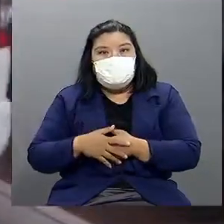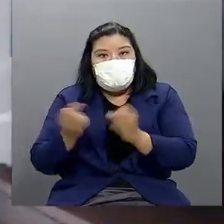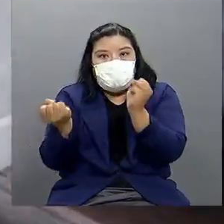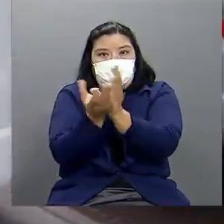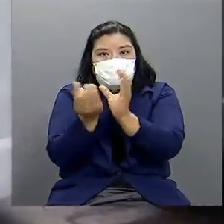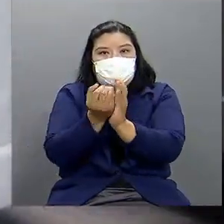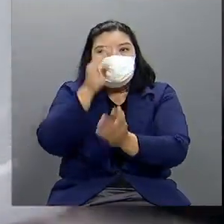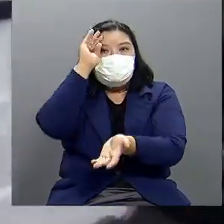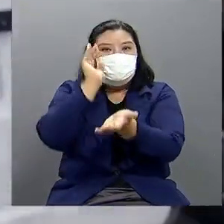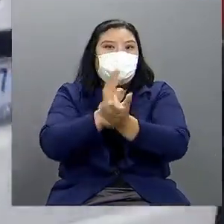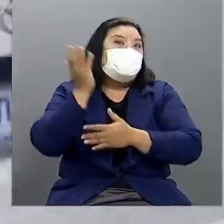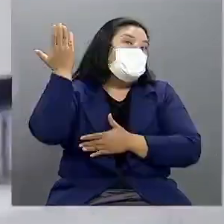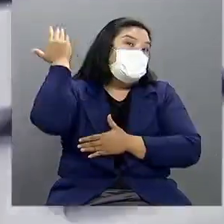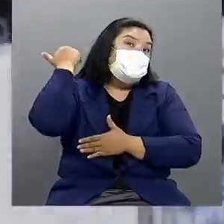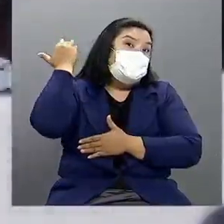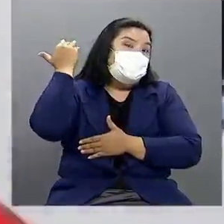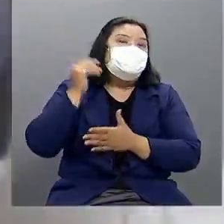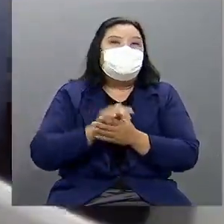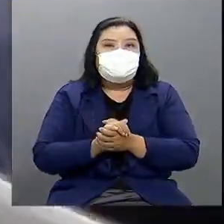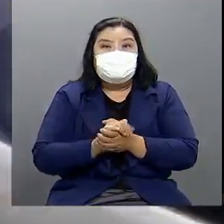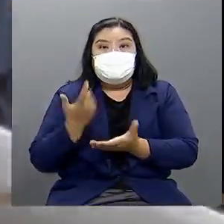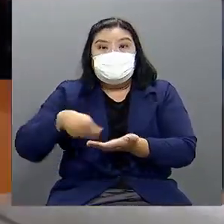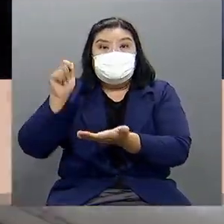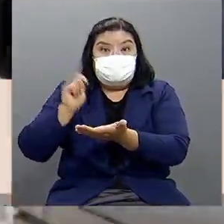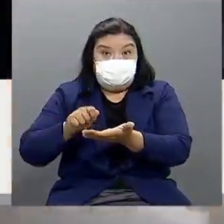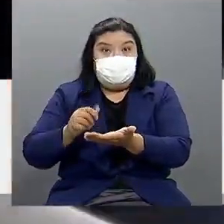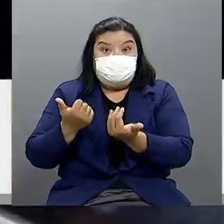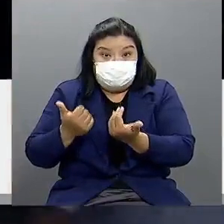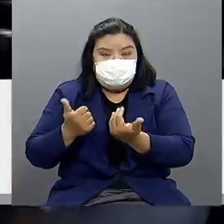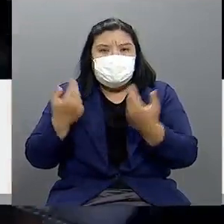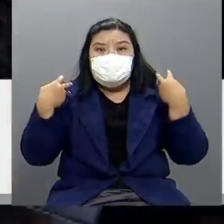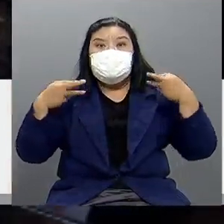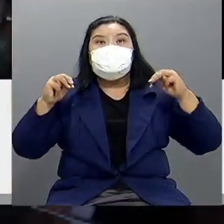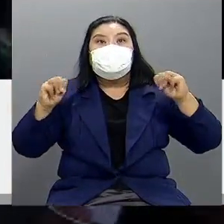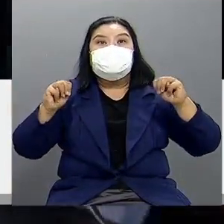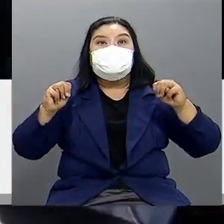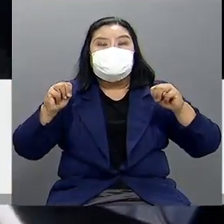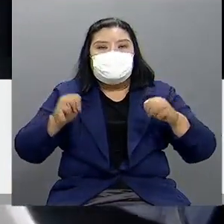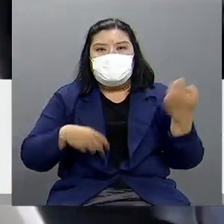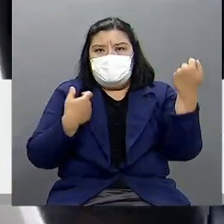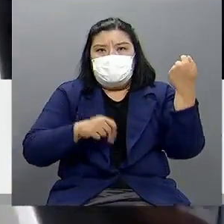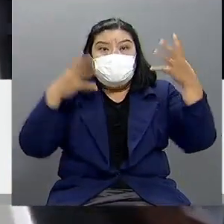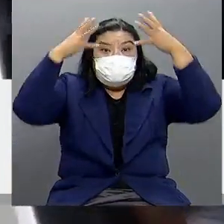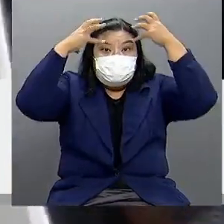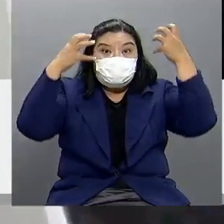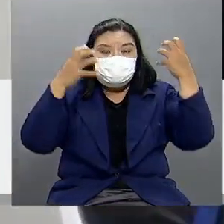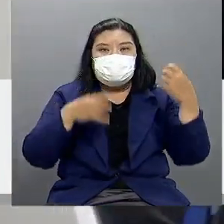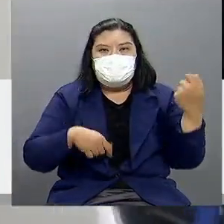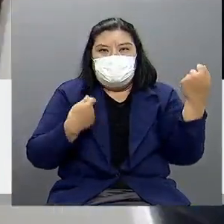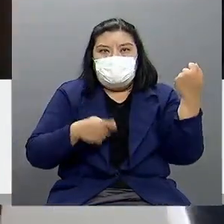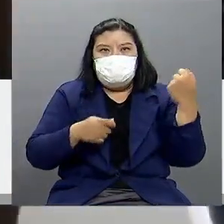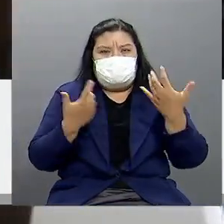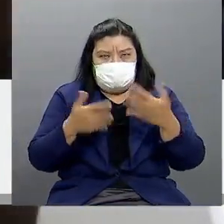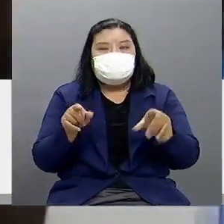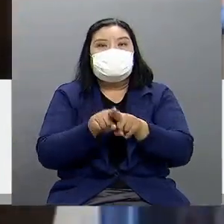อยู่ที่ศาลอาญามีนบุรีค่ะนายเสกสรรศุขพิมายหรือว่าบุญเสกโลโซก็มารอฟังคำพิพากษาชั้นฎีกานะ